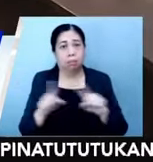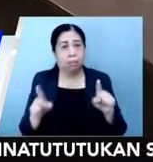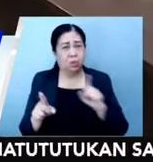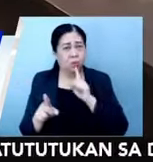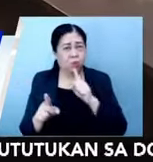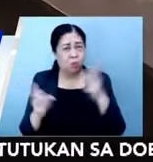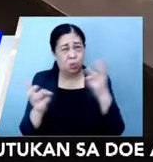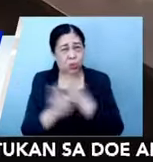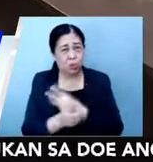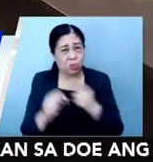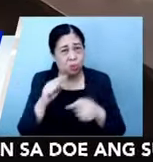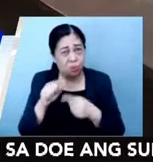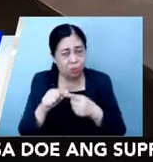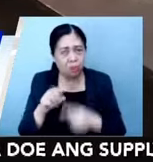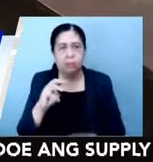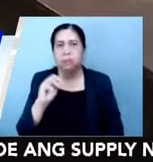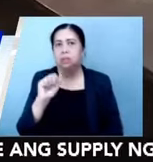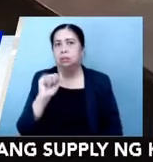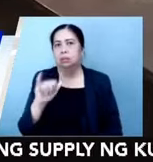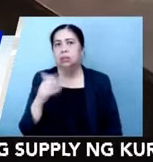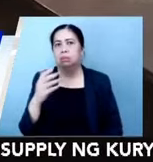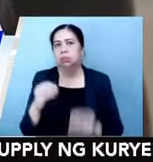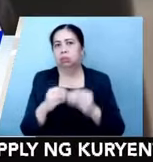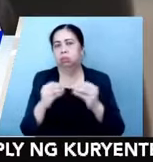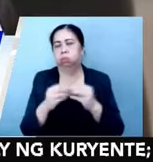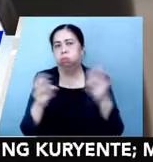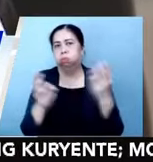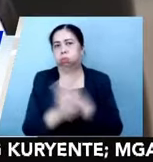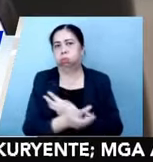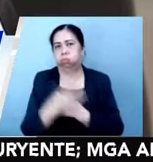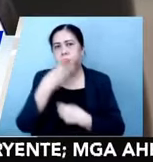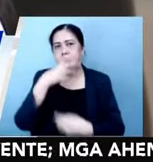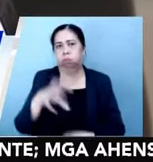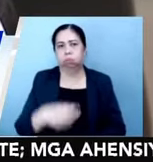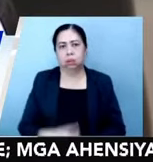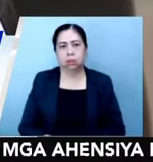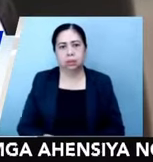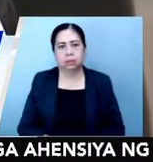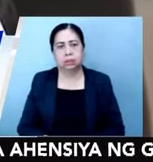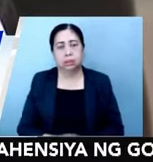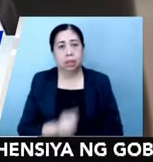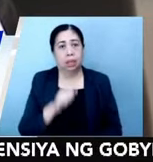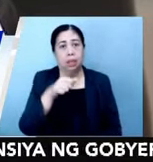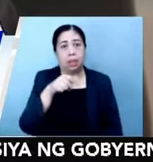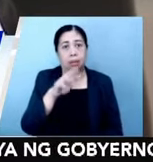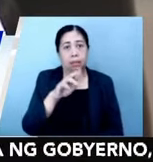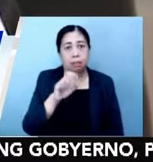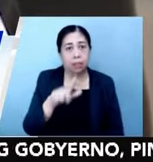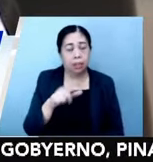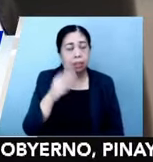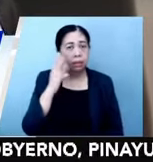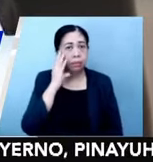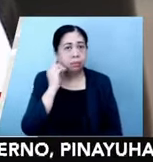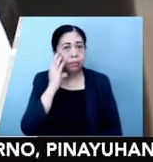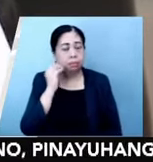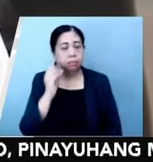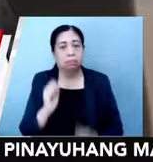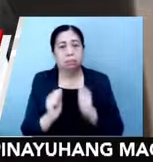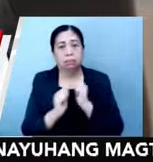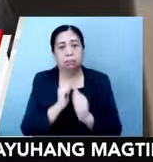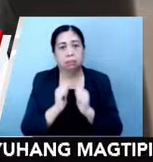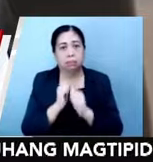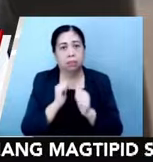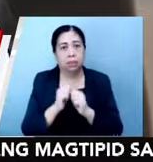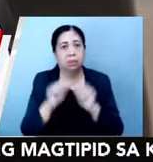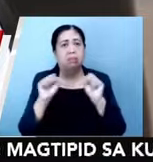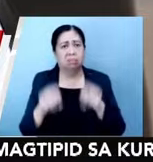kaya maaaring mas uminit pa ang panahon. As early as April naramdaman natin, so ibig sabihin po possible pa po na